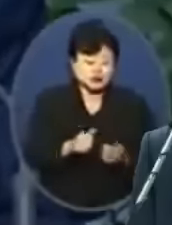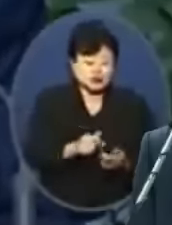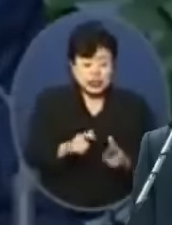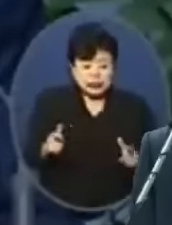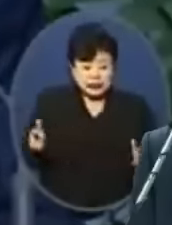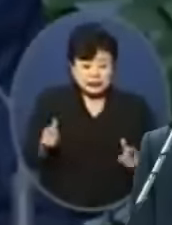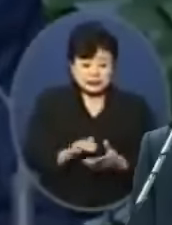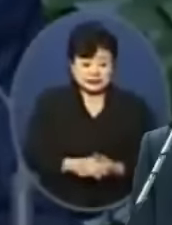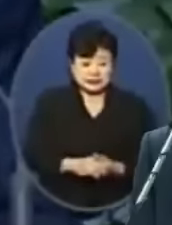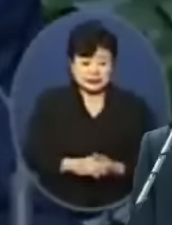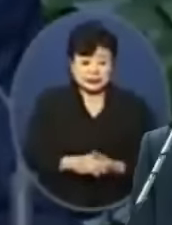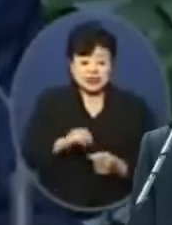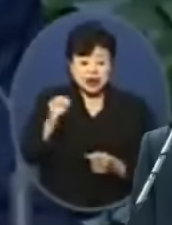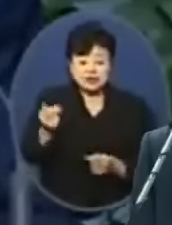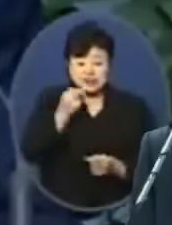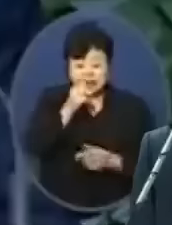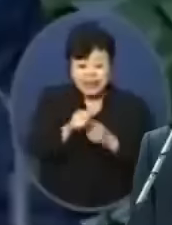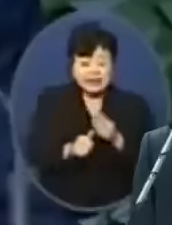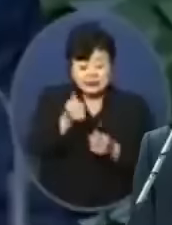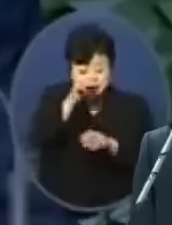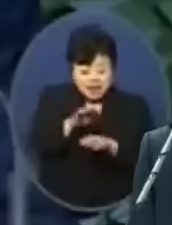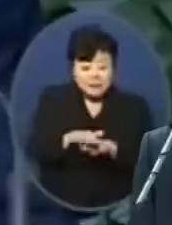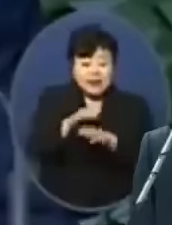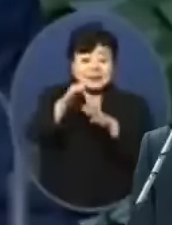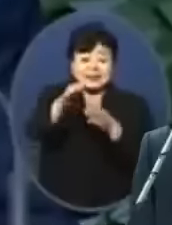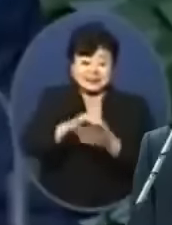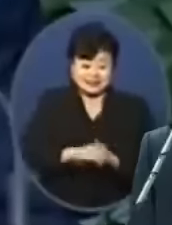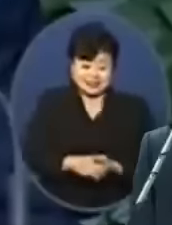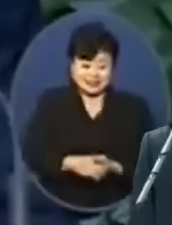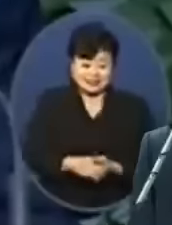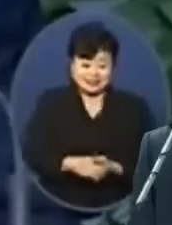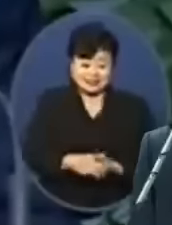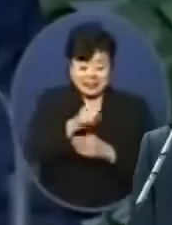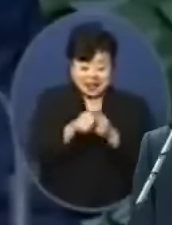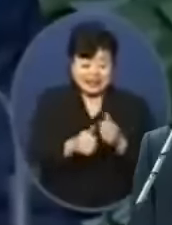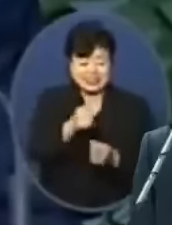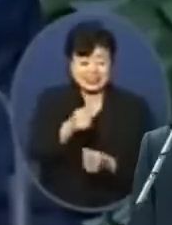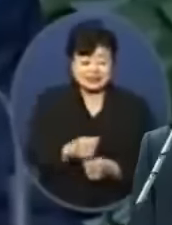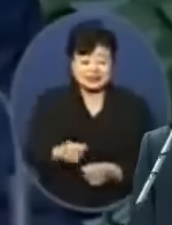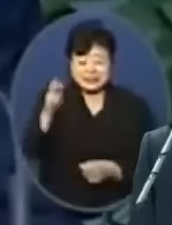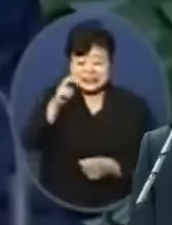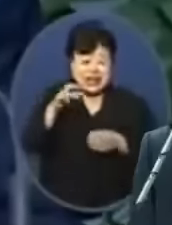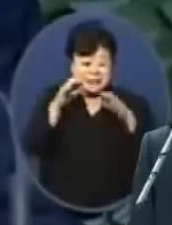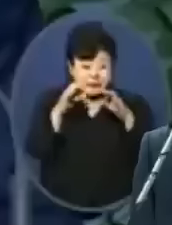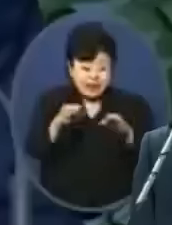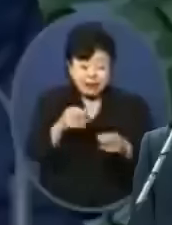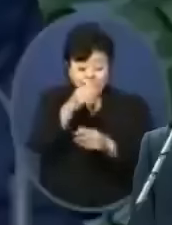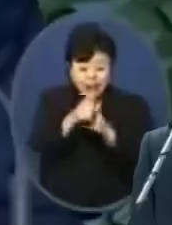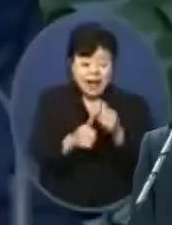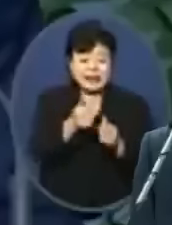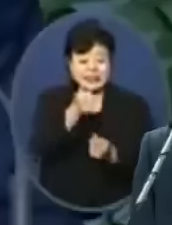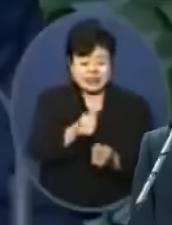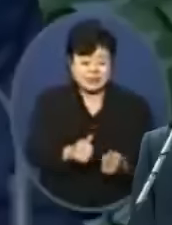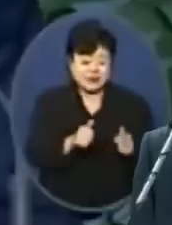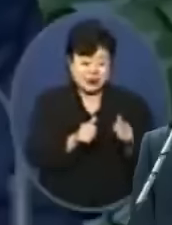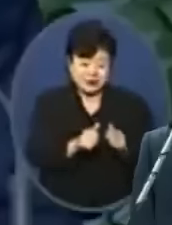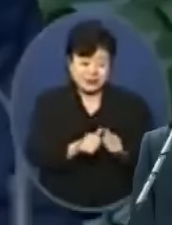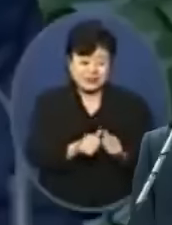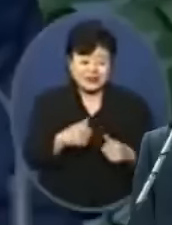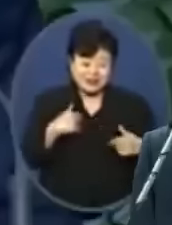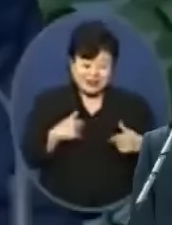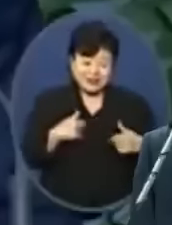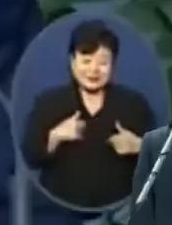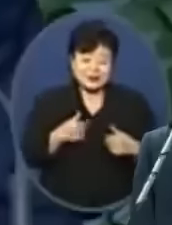않으니까 영세토록 하나님을 예배드리네. 하나님을 찬미하고 하나님 앞에서